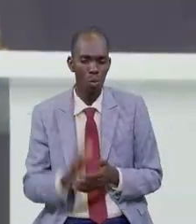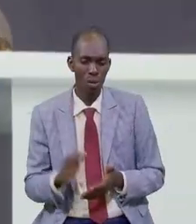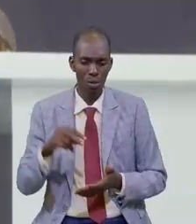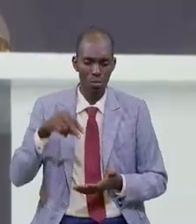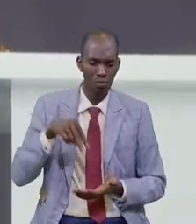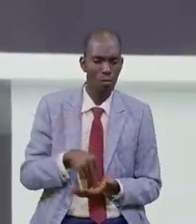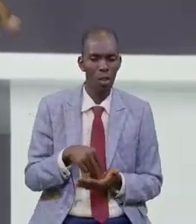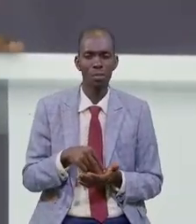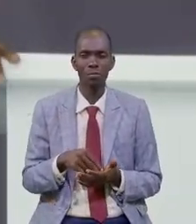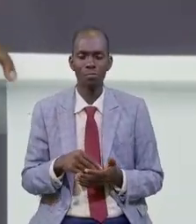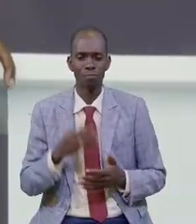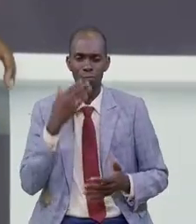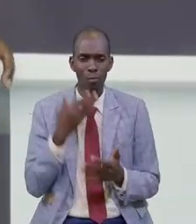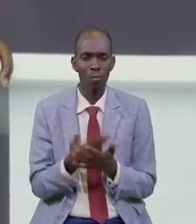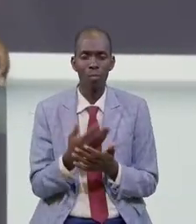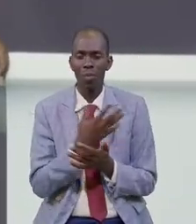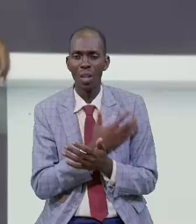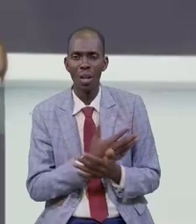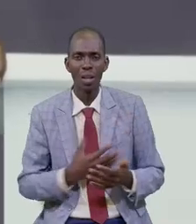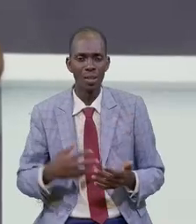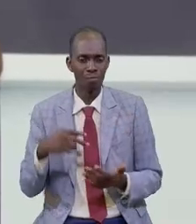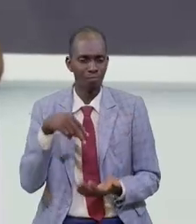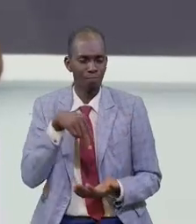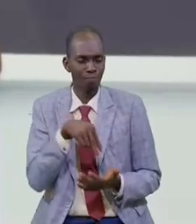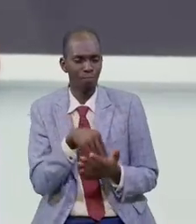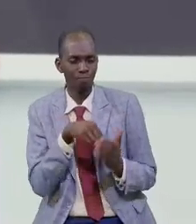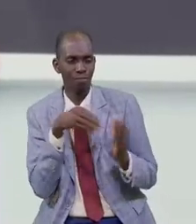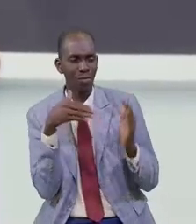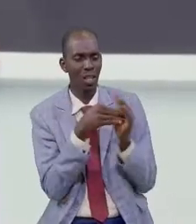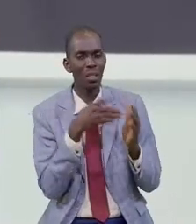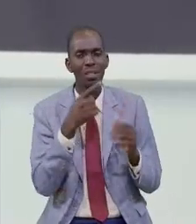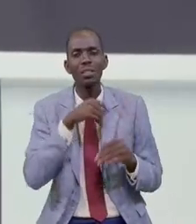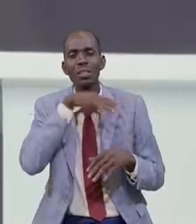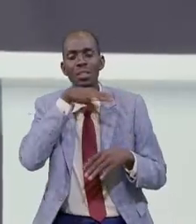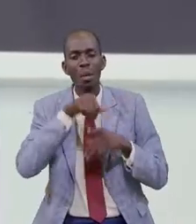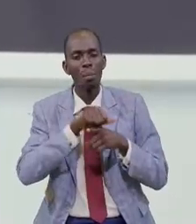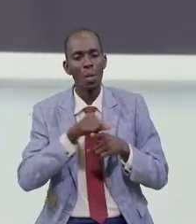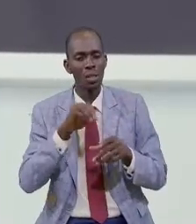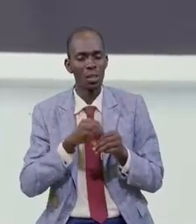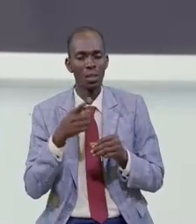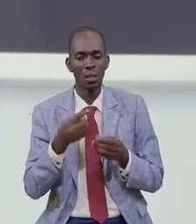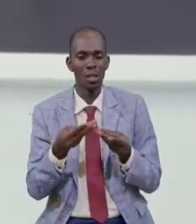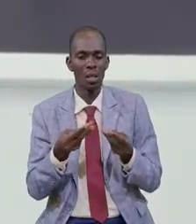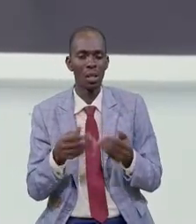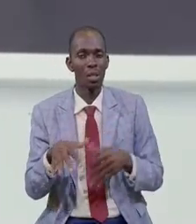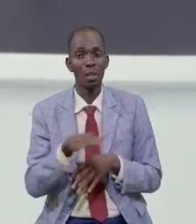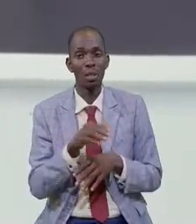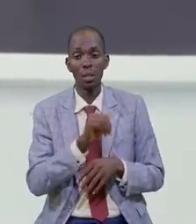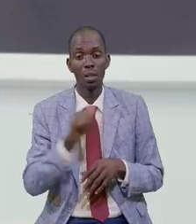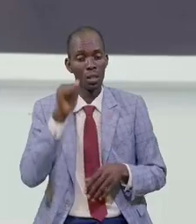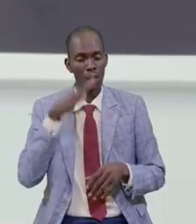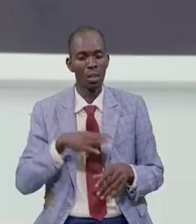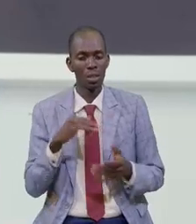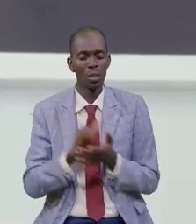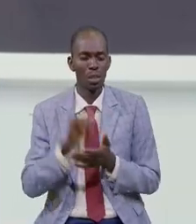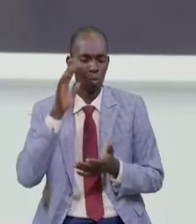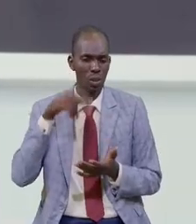fille qui peut tenir contre la corruption du pays une jeune fille qui peut tenir ferme une